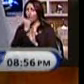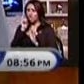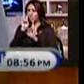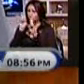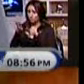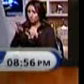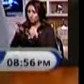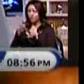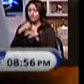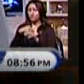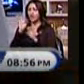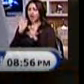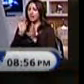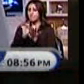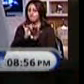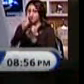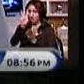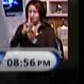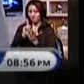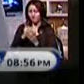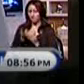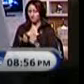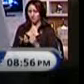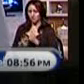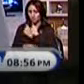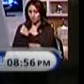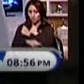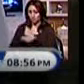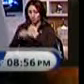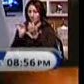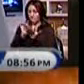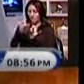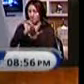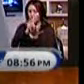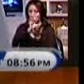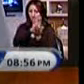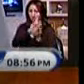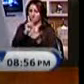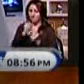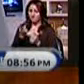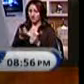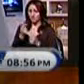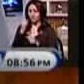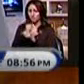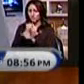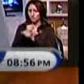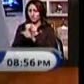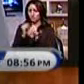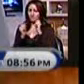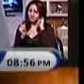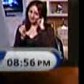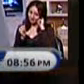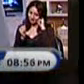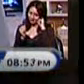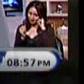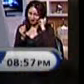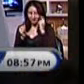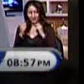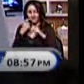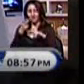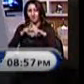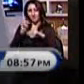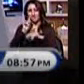على أدائهم، أقوم خلال أسبوع أرفض كل الناس وأقول لسه حرفتكم كلكم؟ ده كلام طبعا عجيب